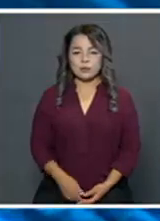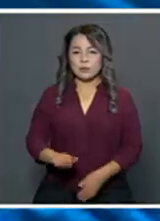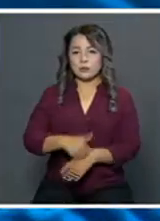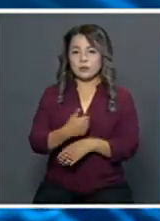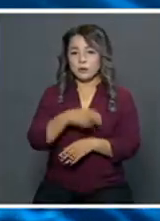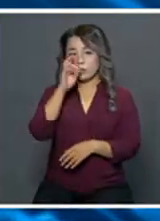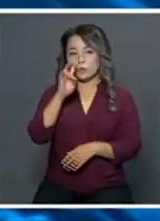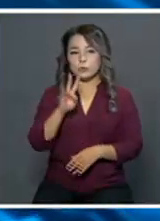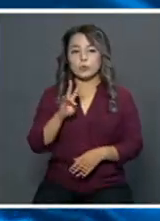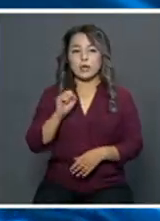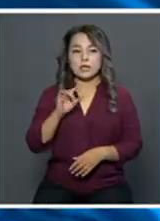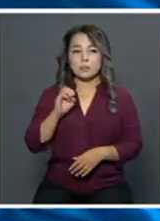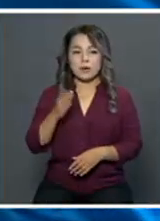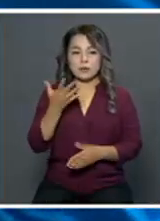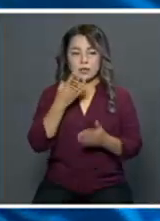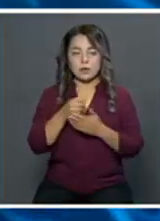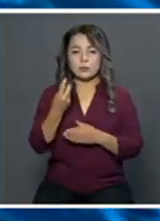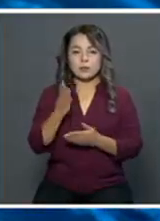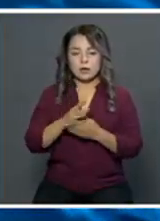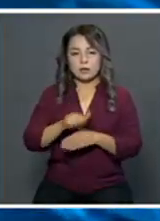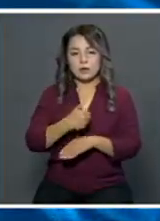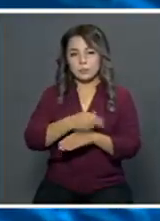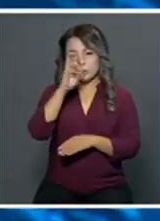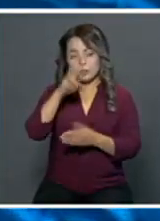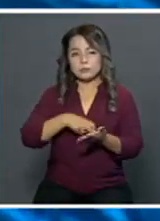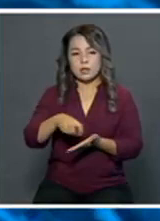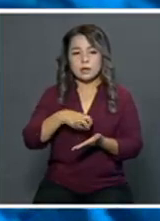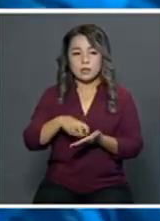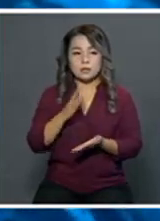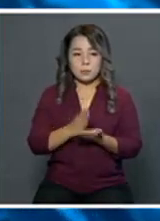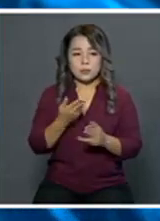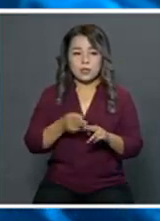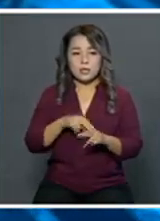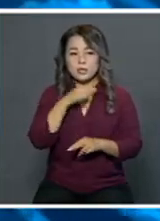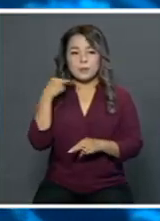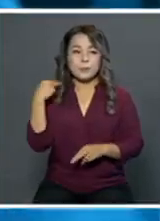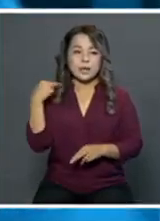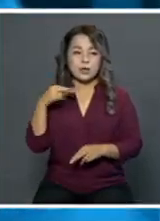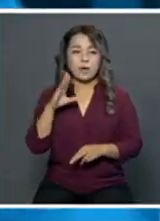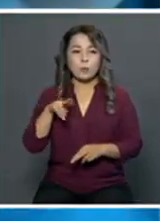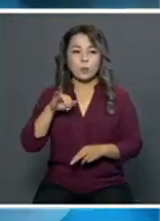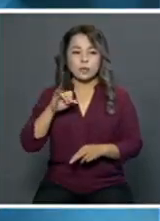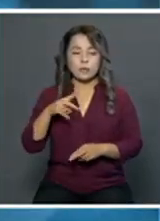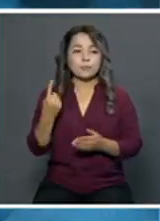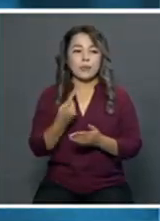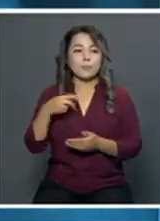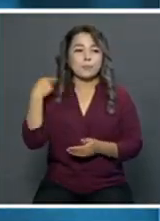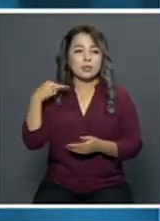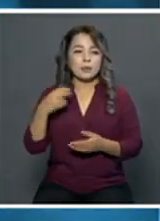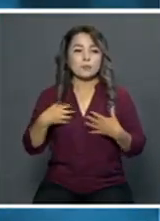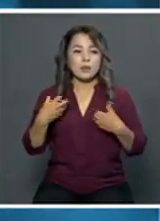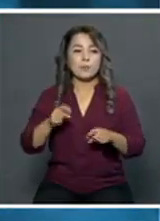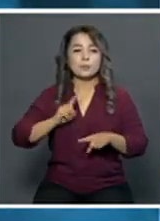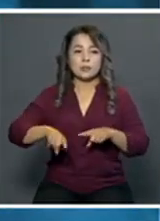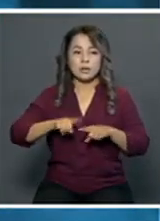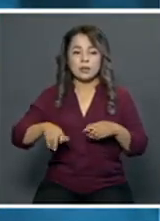Елбасы Нұрсұлтан Назарбаевқа бірқатар елбасшыларынан жеделхаттар келіп жатыр. Ресей президенті Владимир Путин тұңғыш президенттің тезірек